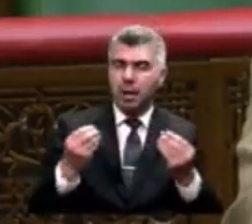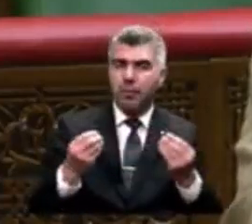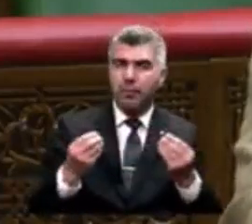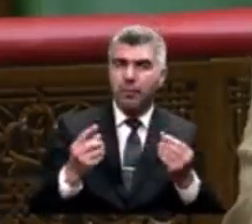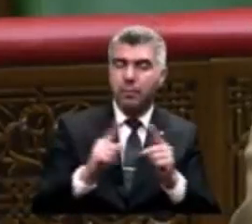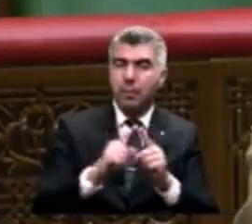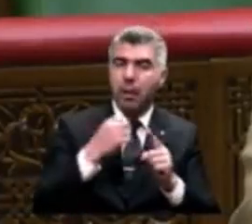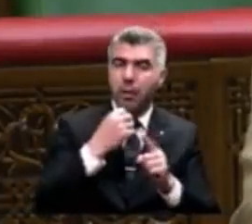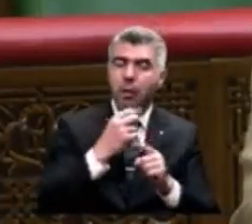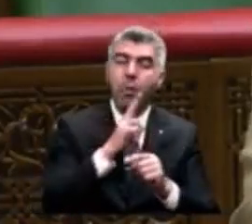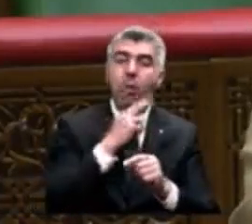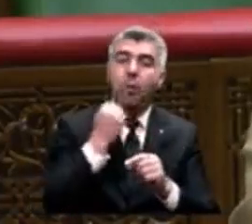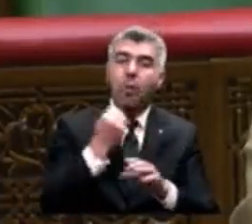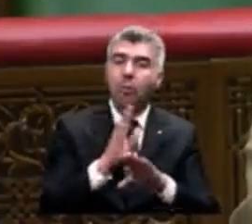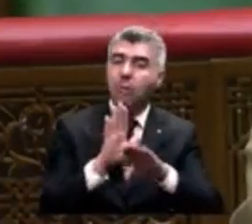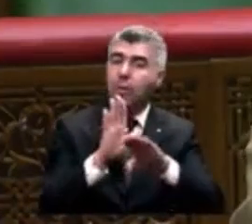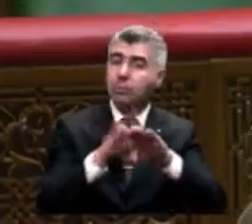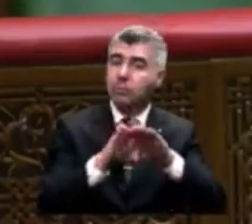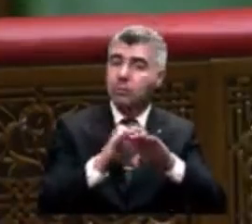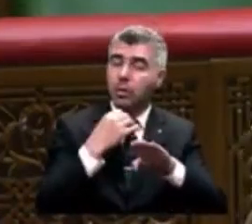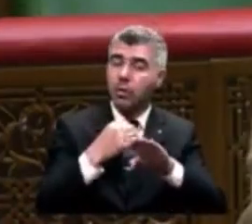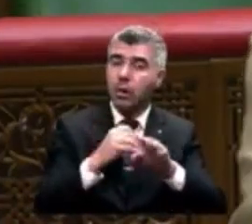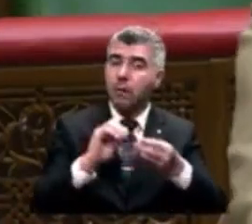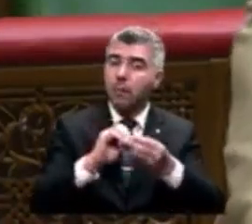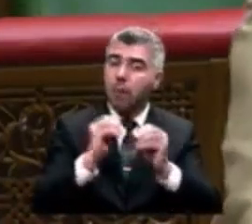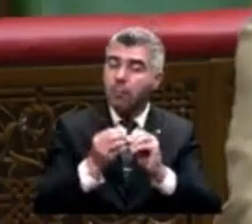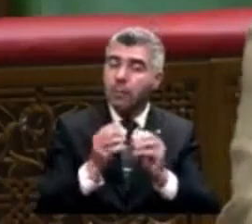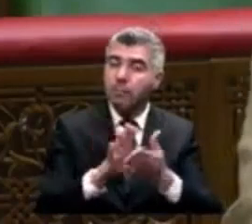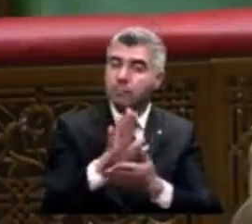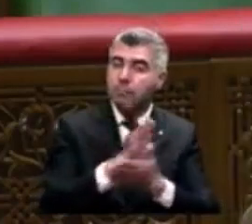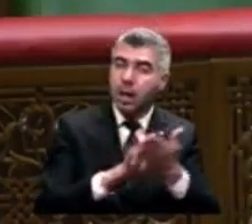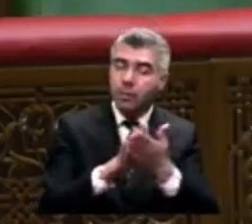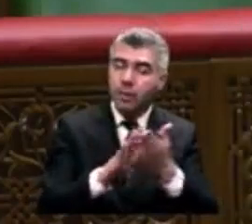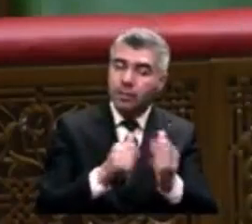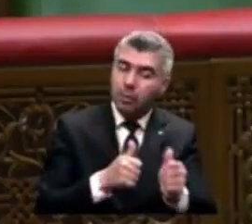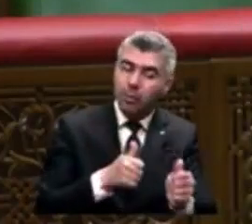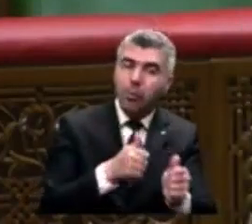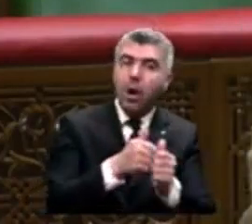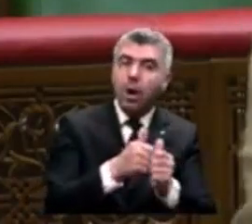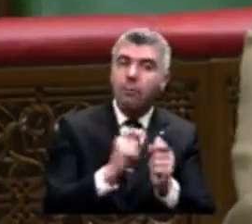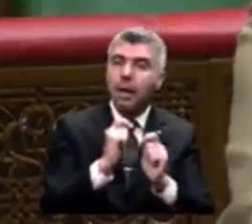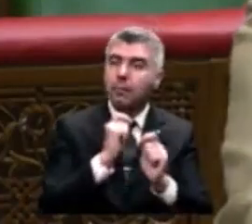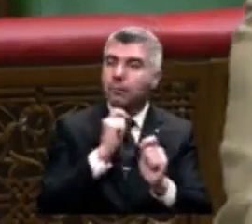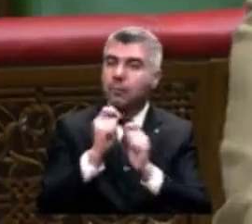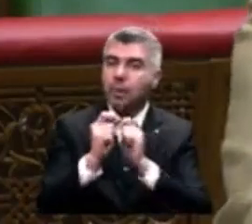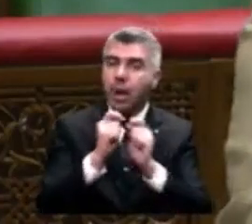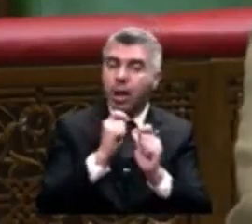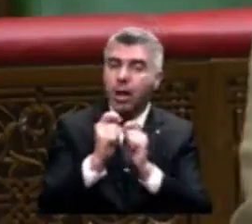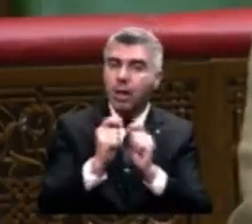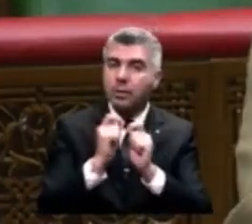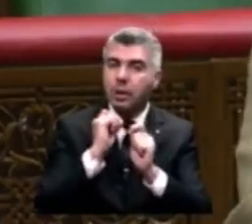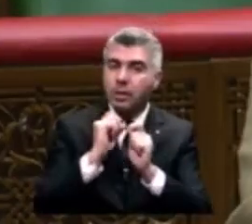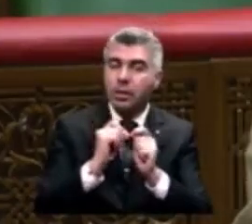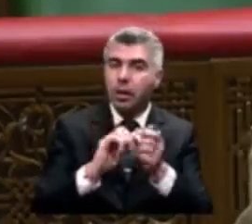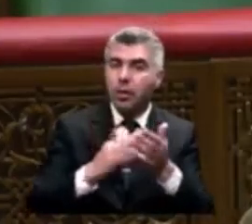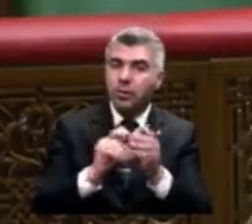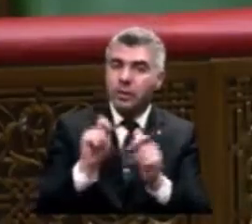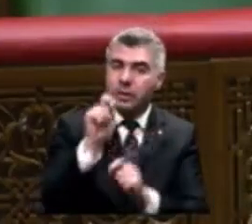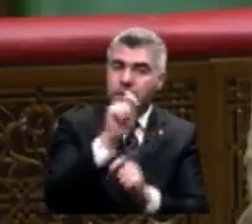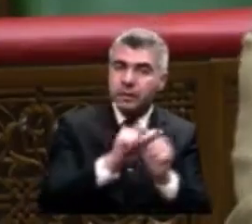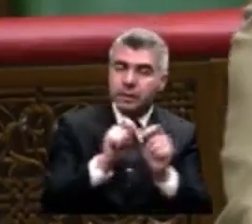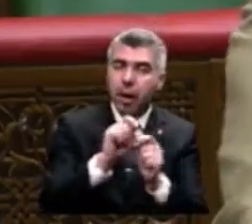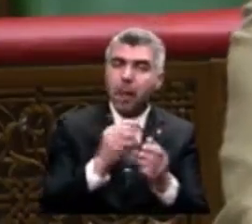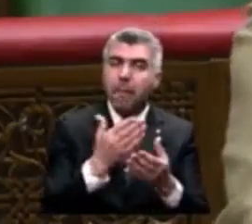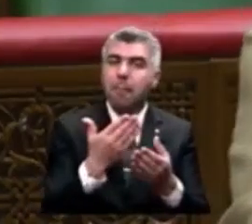نهبهنا الحكومة ديالكم لمجموعة من الإشكاليات اللي كتواكب لوكبات النقاش والمعالجة ديال هذا